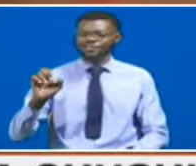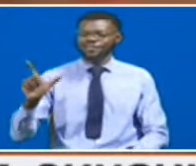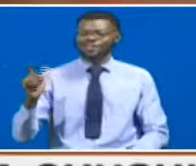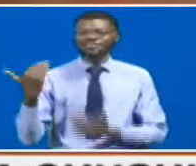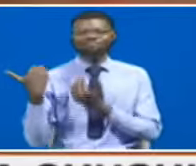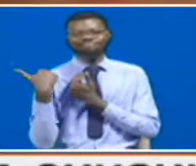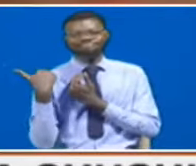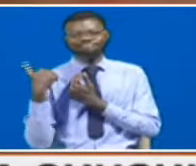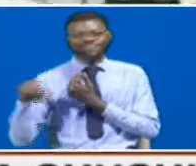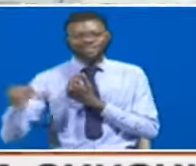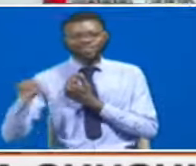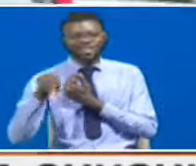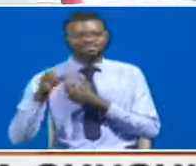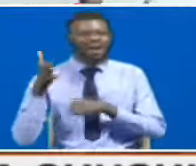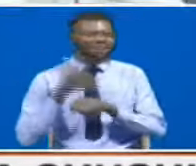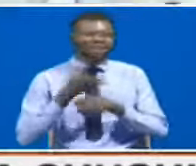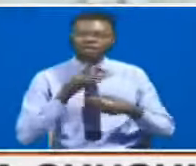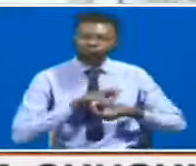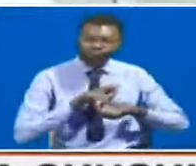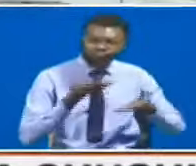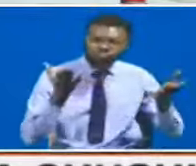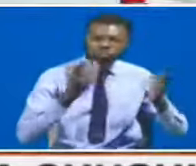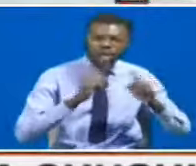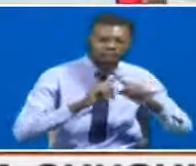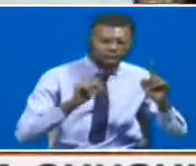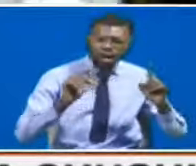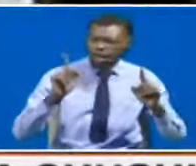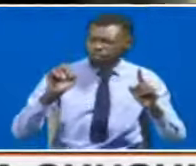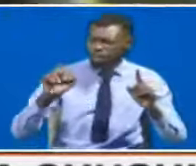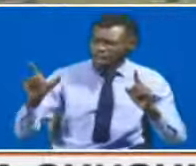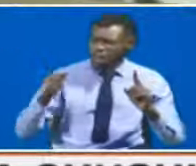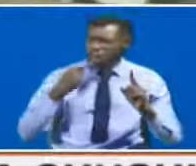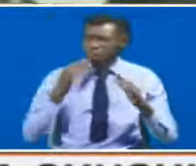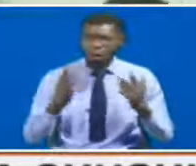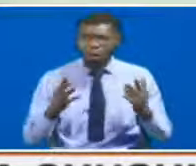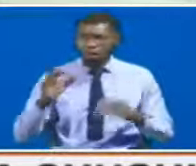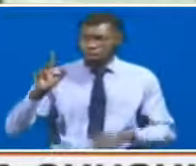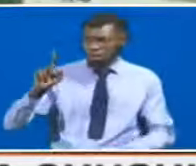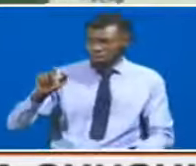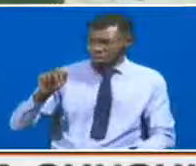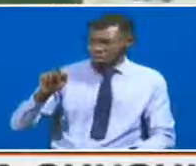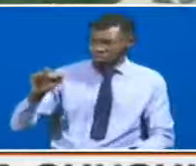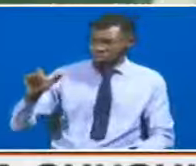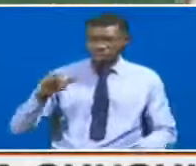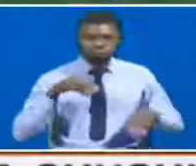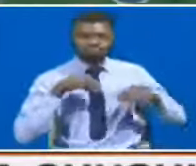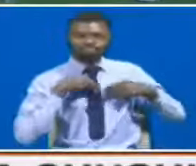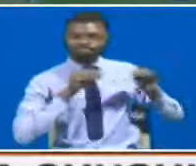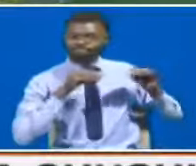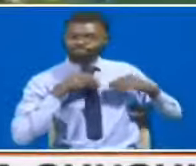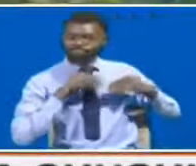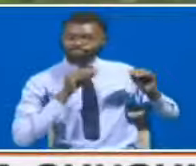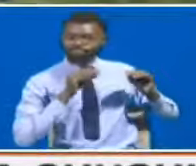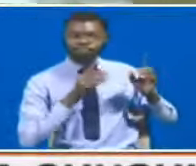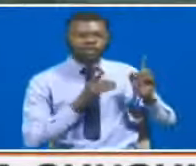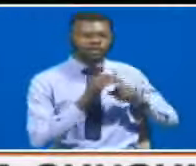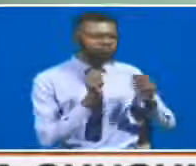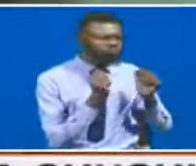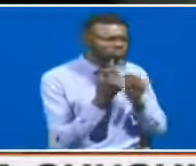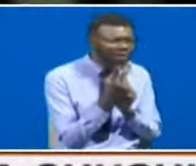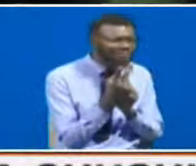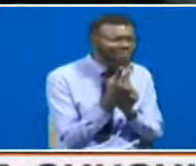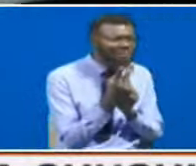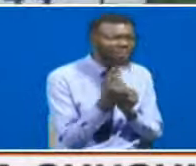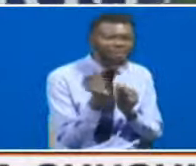mbolea ghushi. Kell inasema Patel alidinda na ndiyo sababu tarehe 12 mwezi Aprili asubuhi